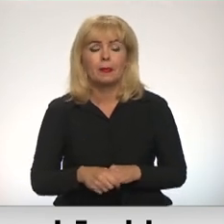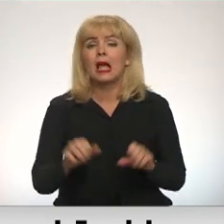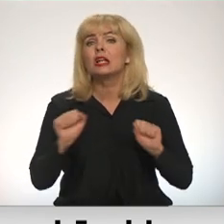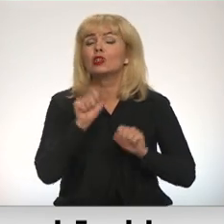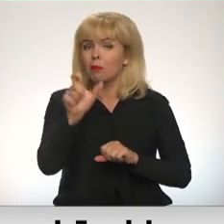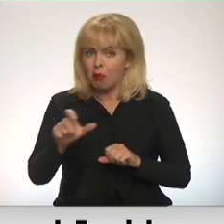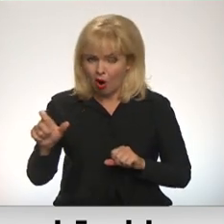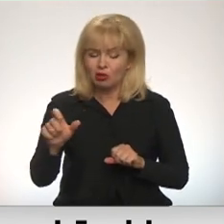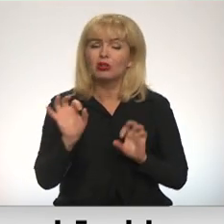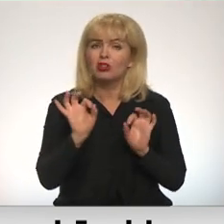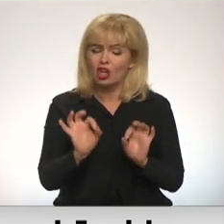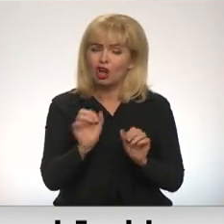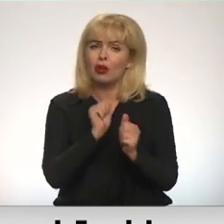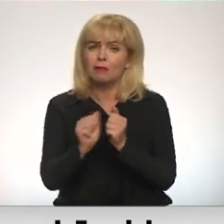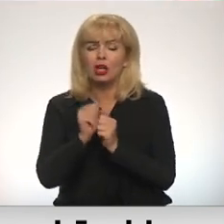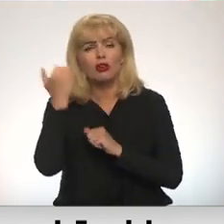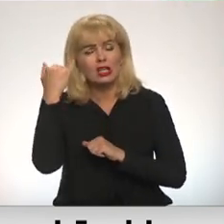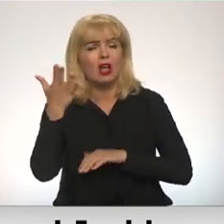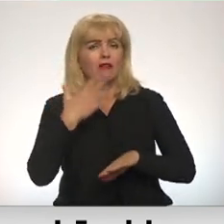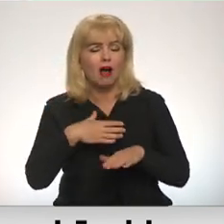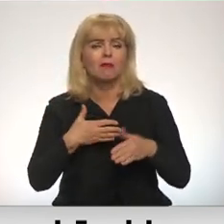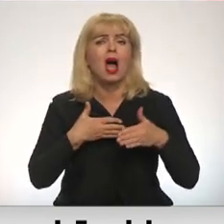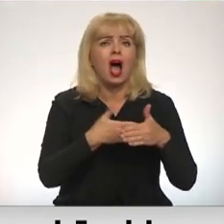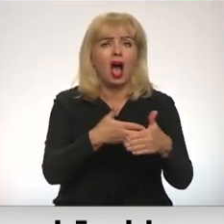Sportisti atzīst, ka visbiežāk idejas un vēlmes aduras pret